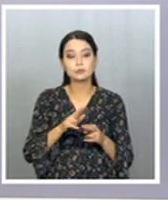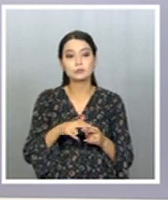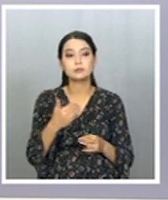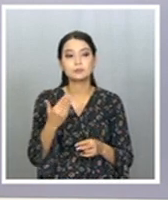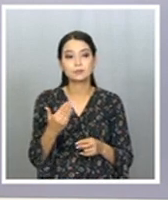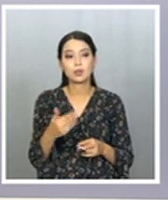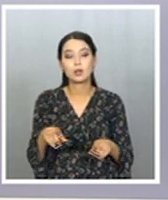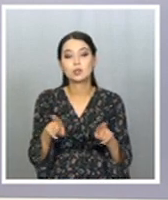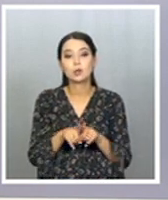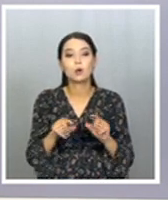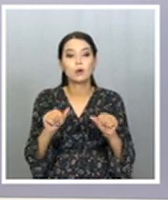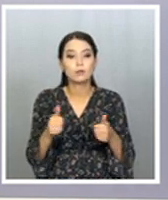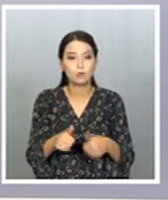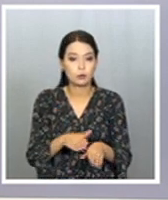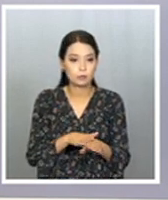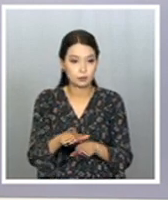арқылы көрсетейік.